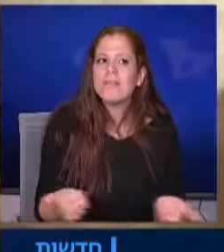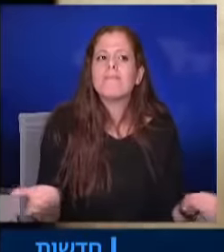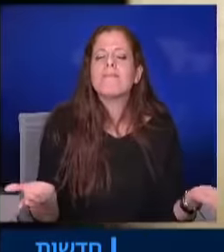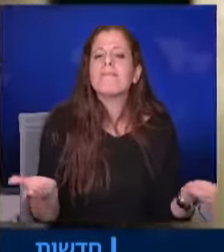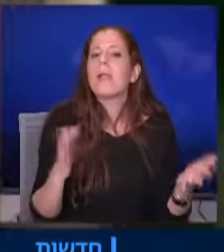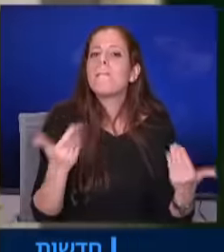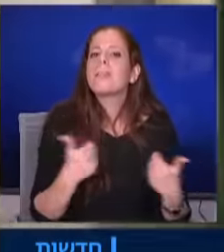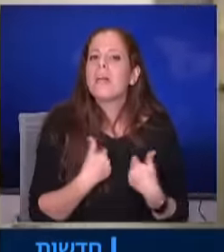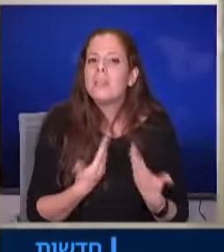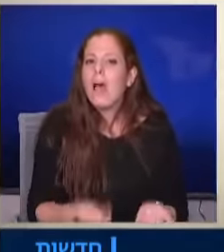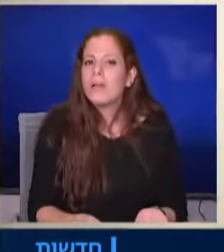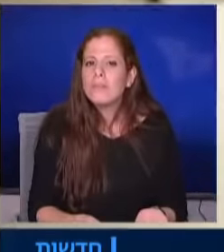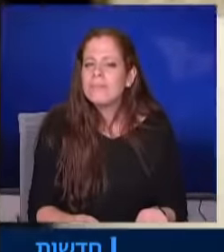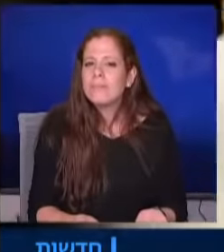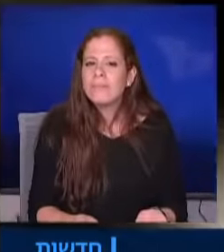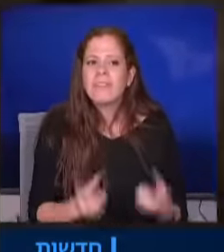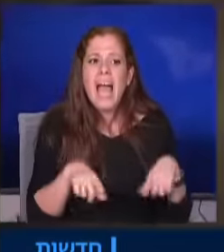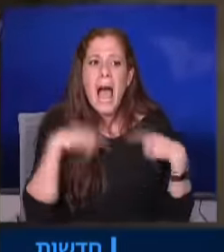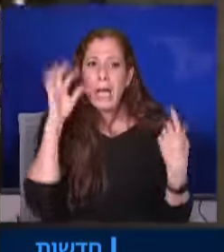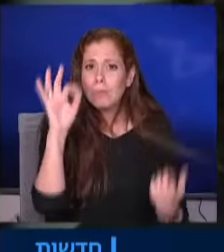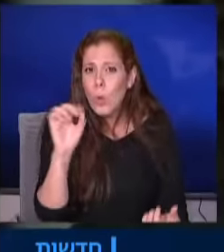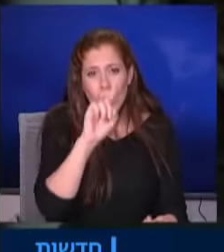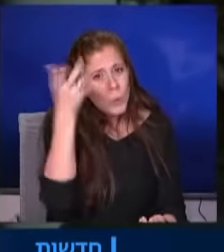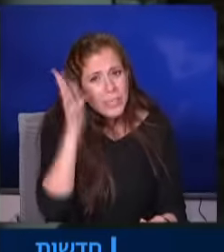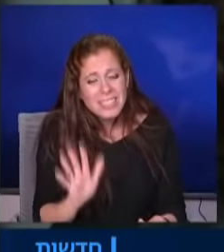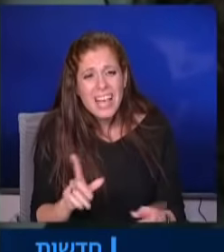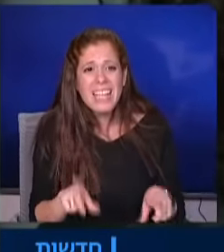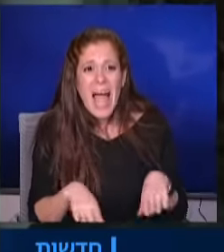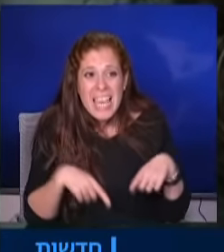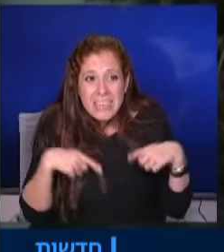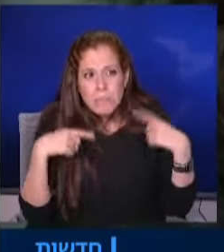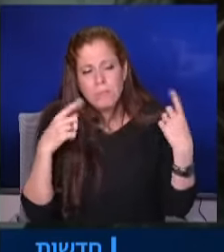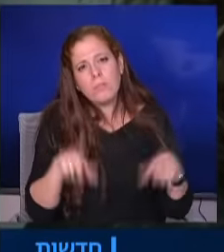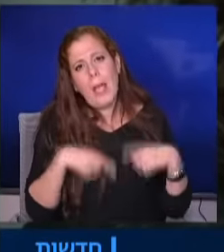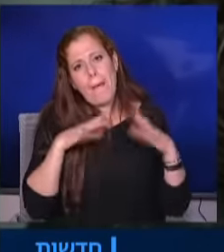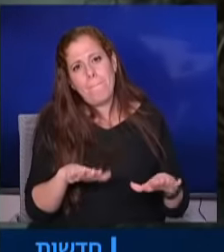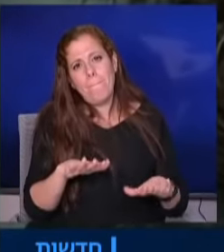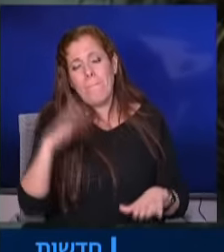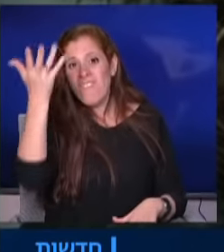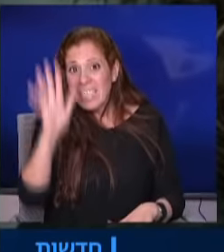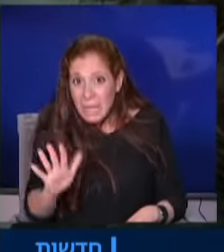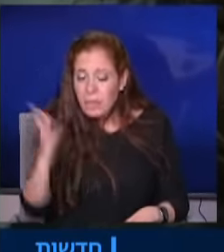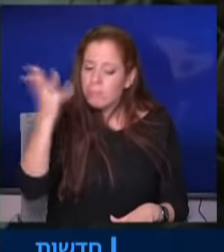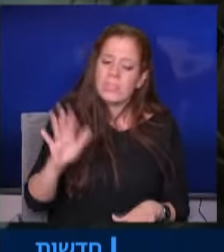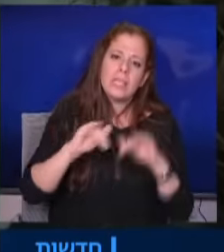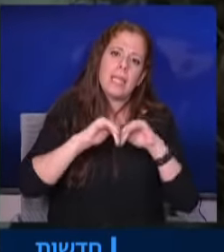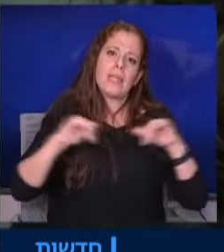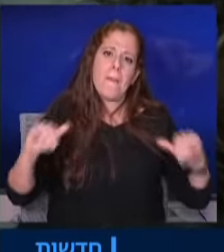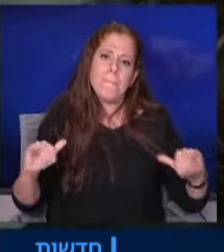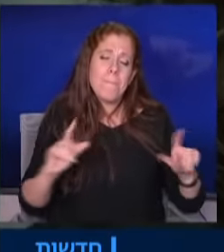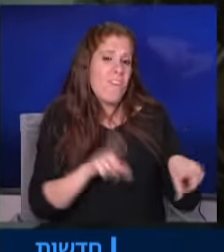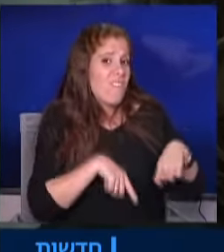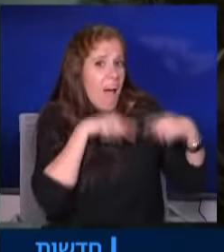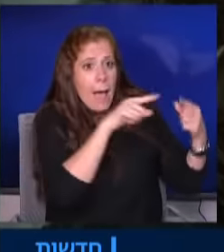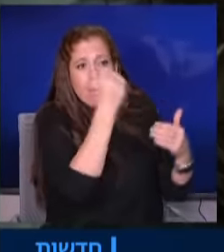זה עזר? החיים שלו זה לא סרט, החיים זה החיים, והסרטים זה הסרטים. והחיים הם